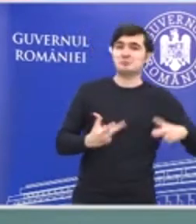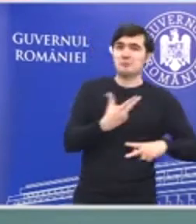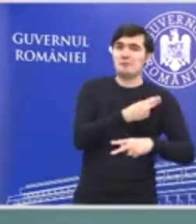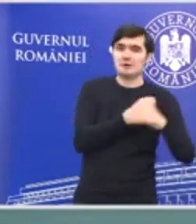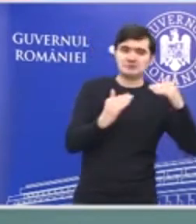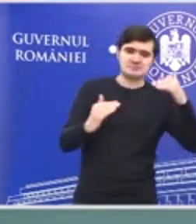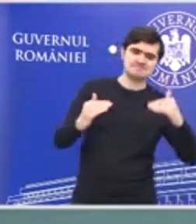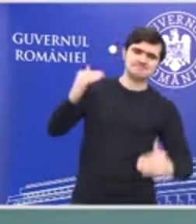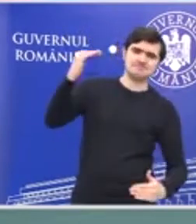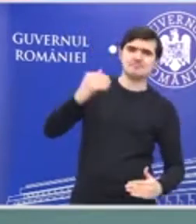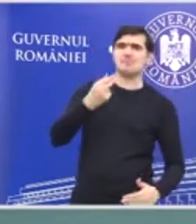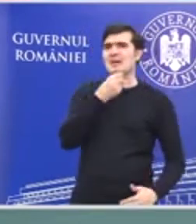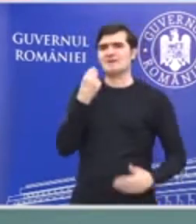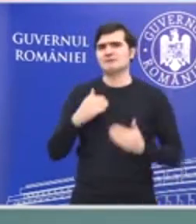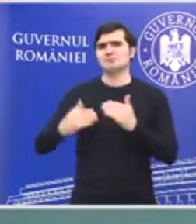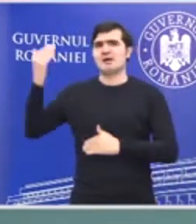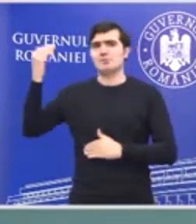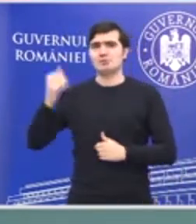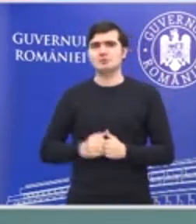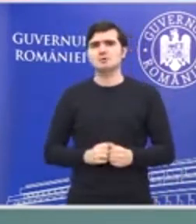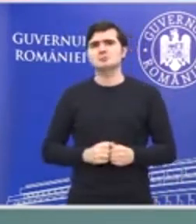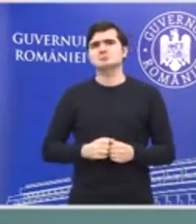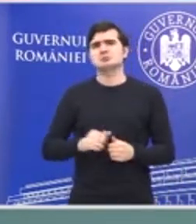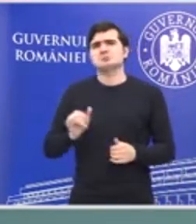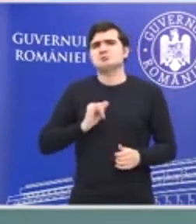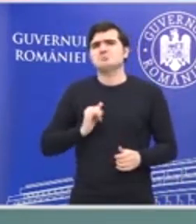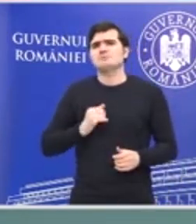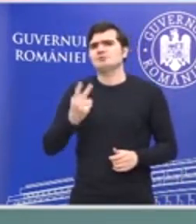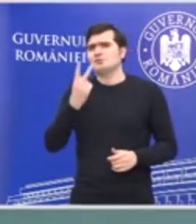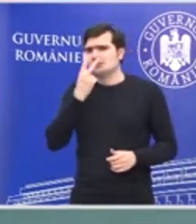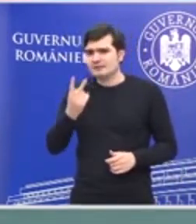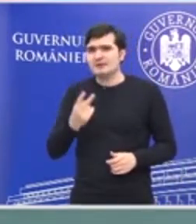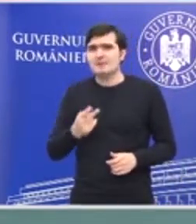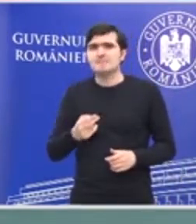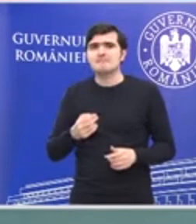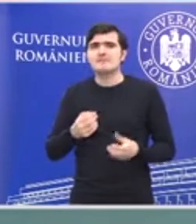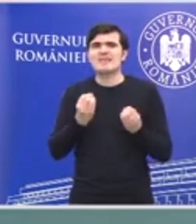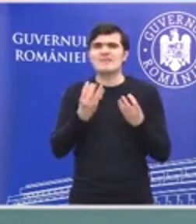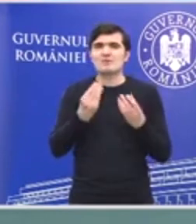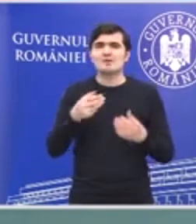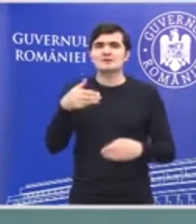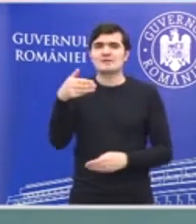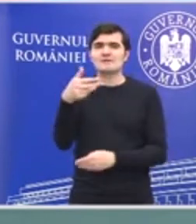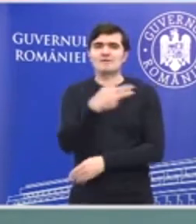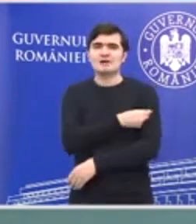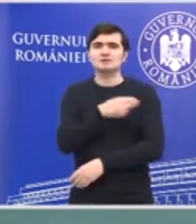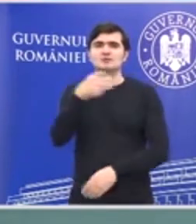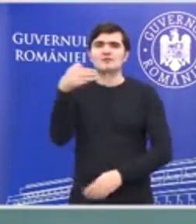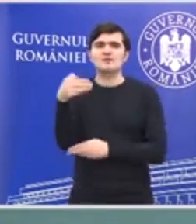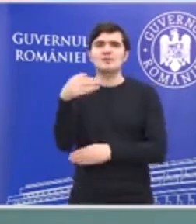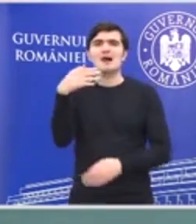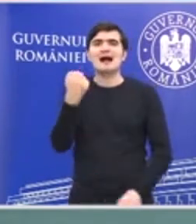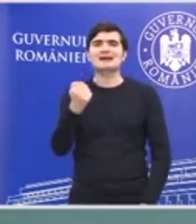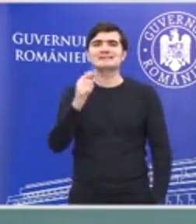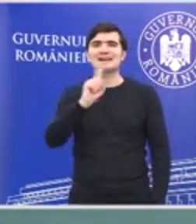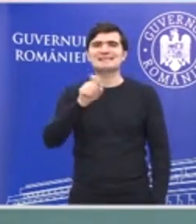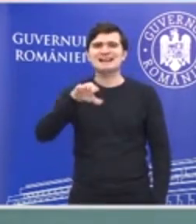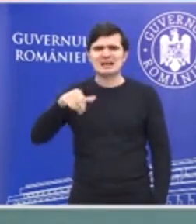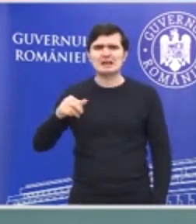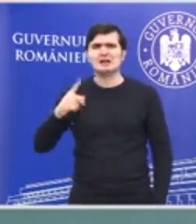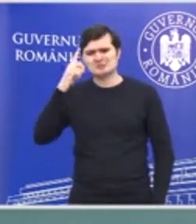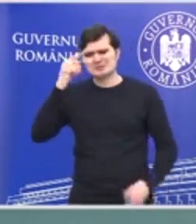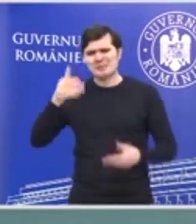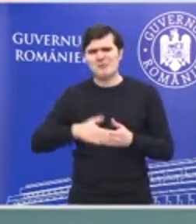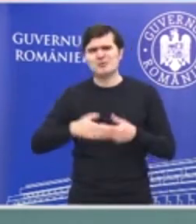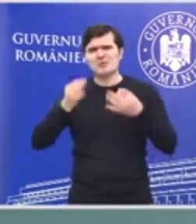face o precizare legată de vaccinul de la AstraZeneca, suntem aproape convinși că nu se va retrage autorizarea